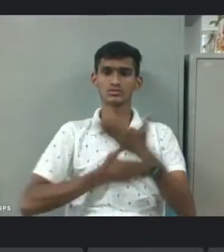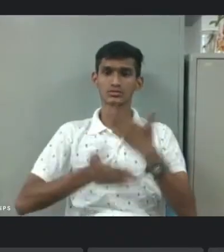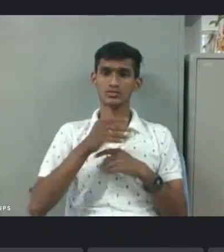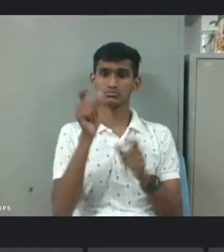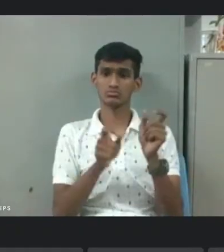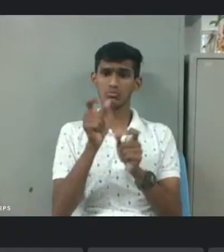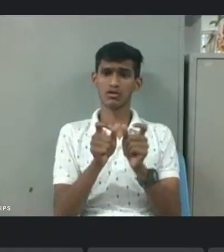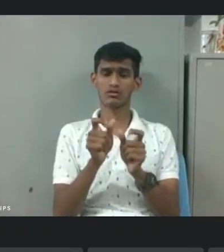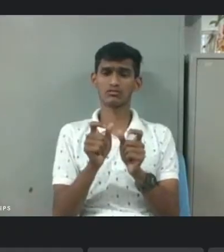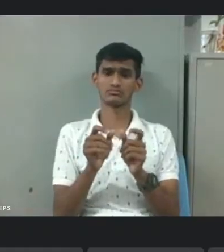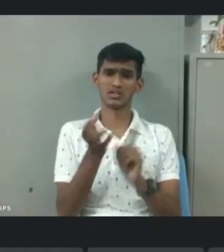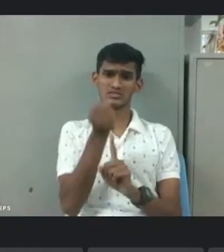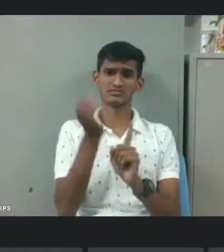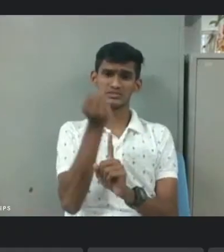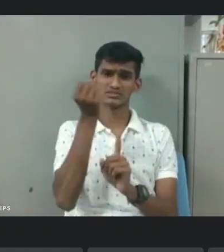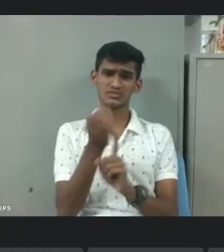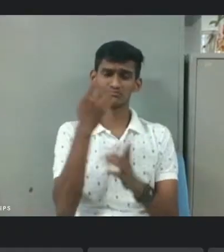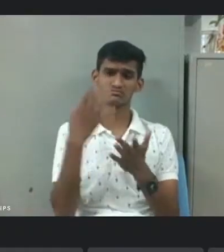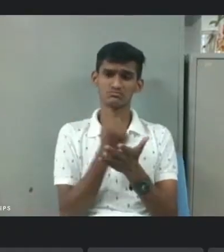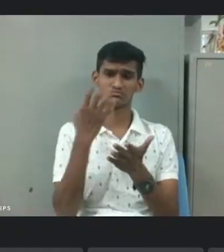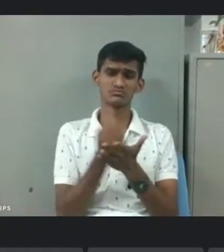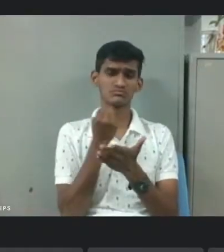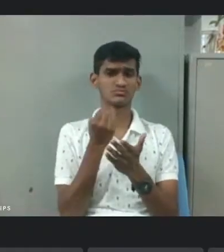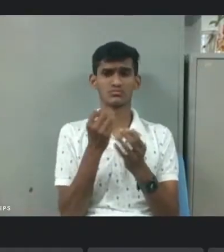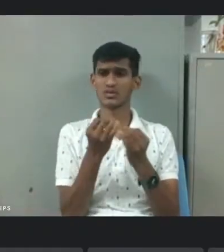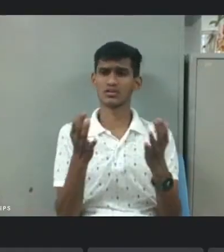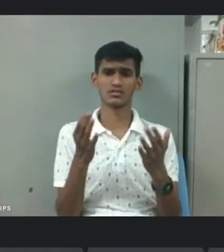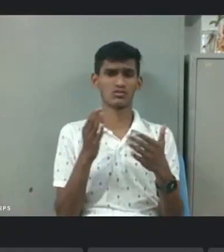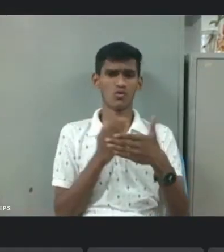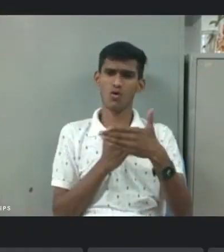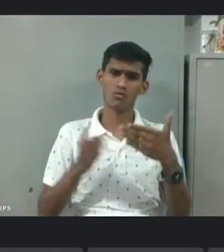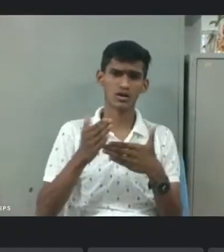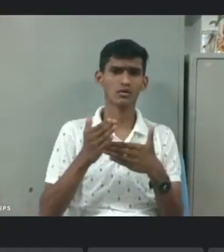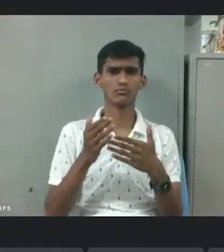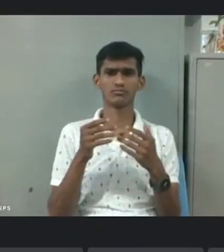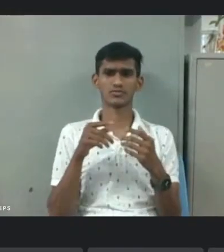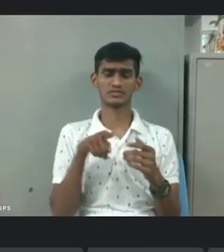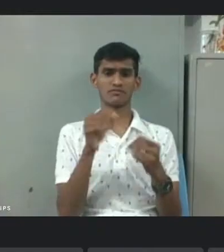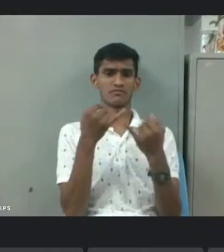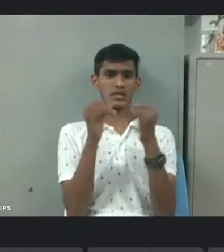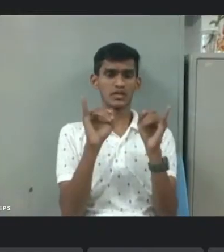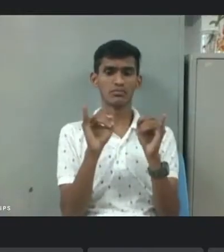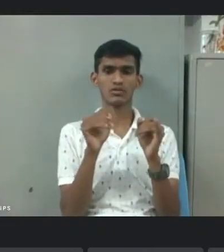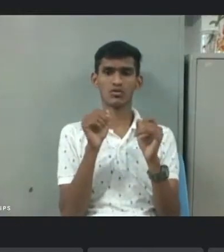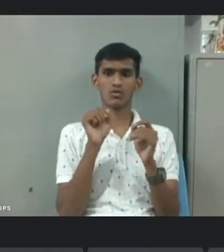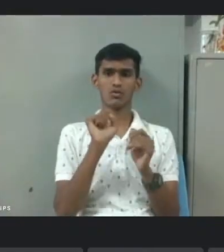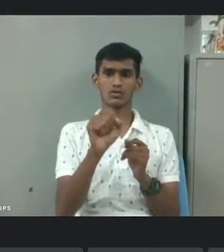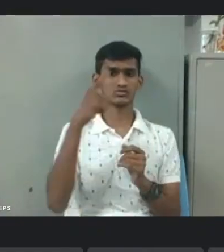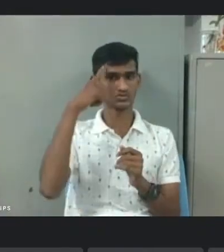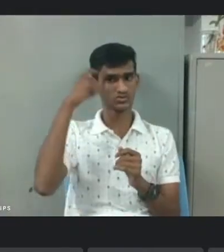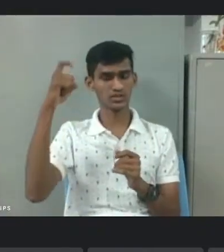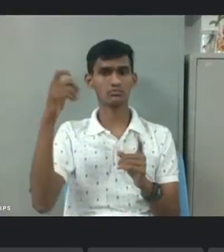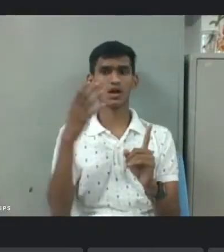സമയമാണ്. നേരത്തെ സീമയൊക്കെ സംസാരിച്ചപ്പോൾ നിങ്ങൾക്കറിയാം, ഒരു വളരെ ആക്റ്റീവായിട്ട് സ്വന്തമായിട്ട് ജീവിക്കുന്ന, സ്വന്തം ആഗ്രഹങ്ങൾക്ക് വേണ്ടി ജീവിക്കുന്ന,